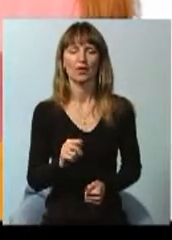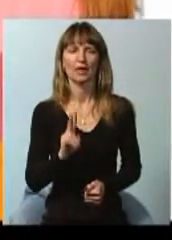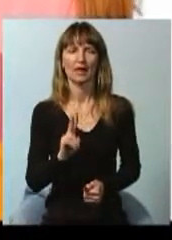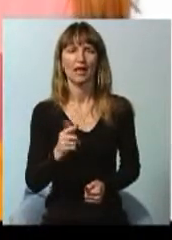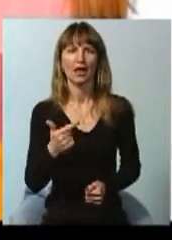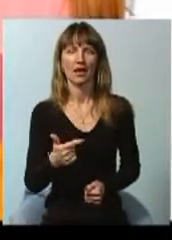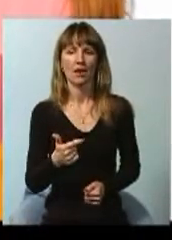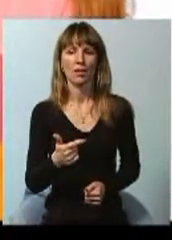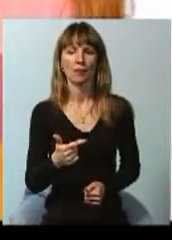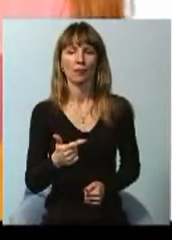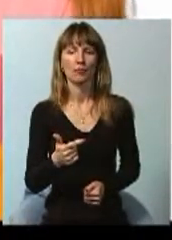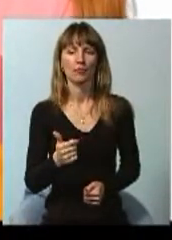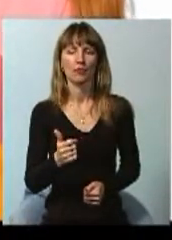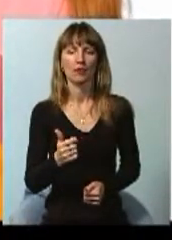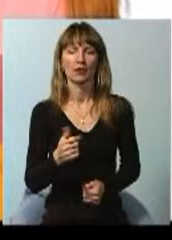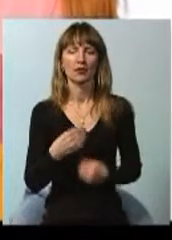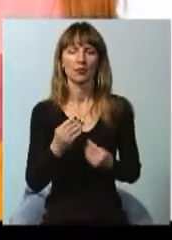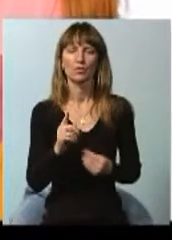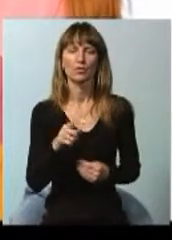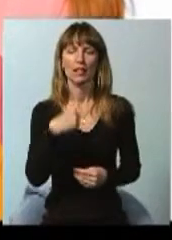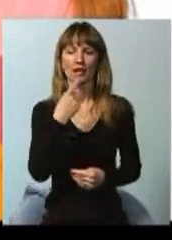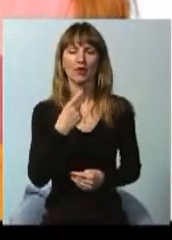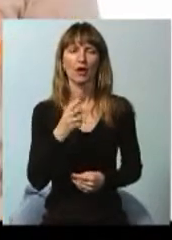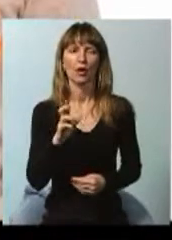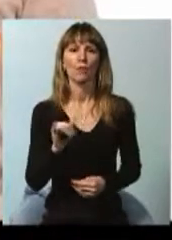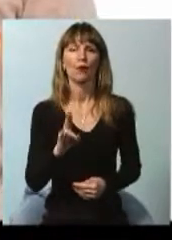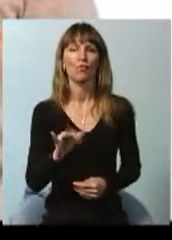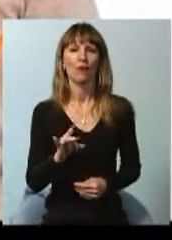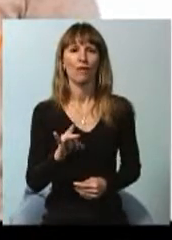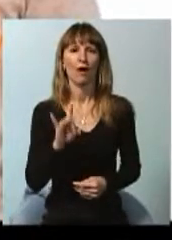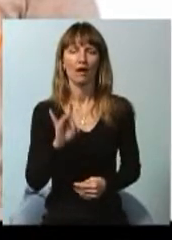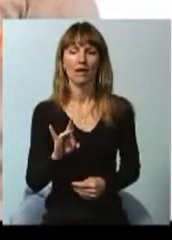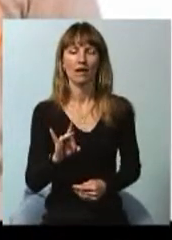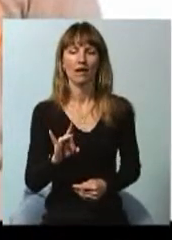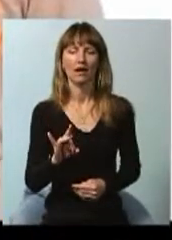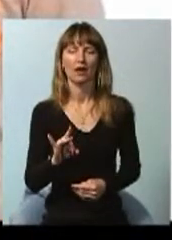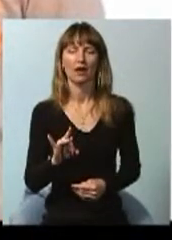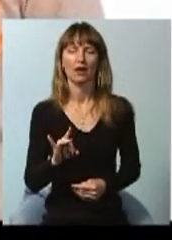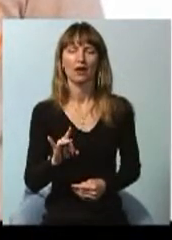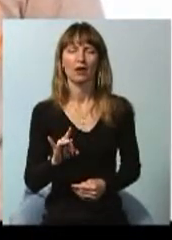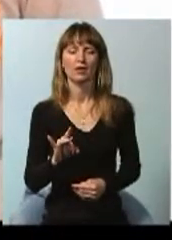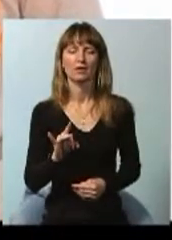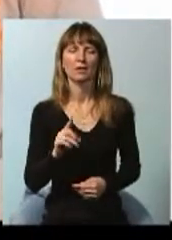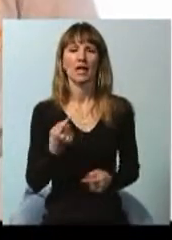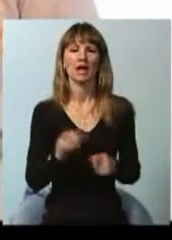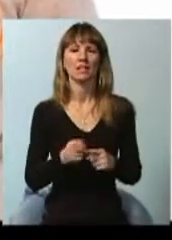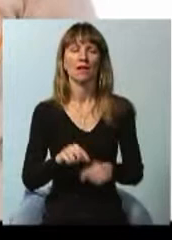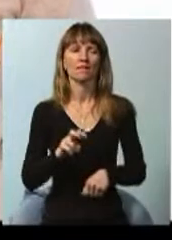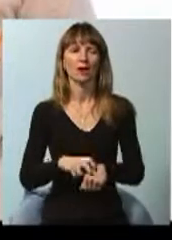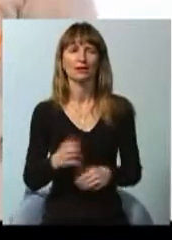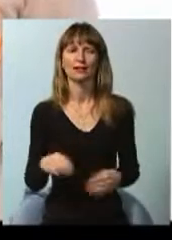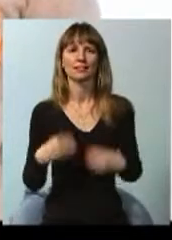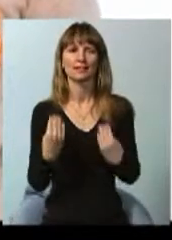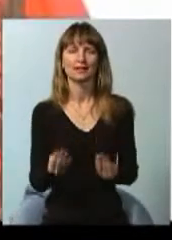килограмм рыбы, потому что он не выговаривает букву «Р». Это такой врач, который дает